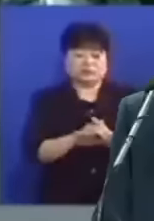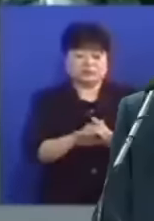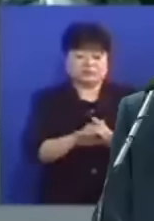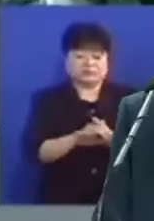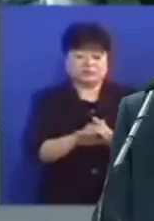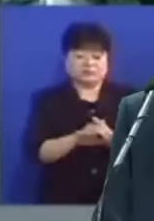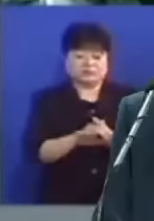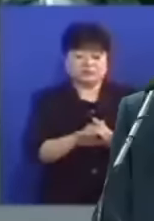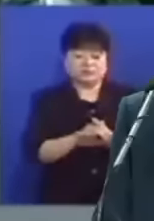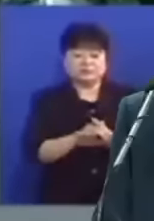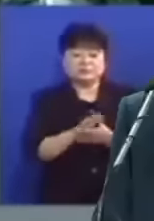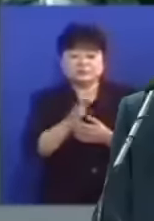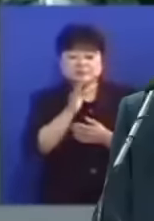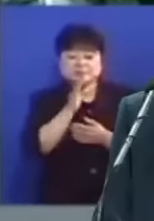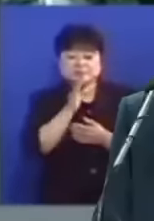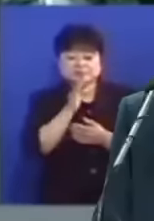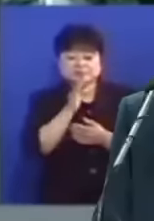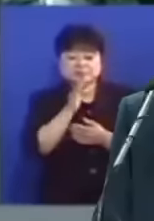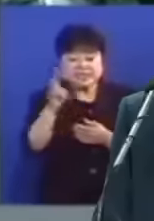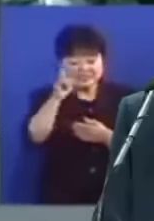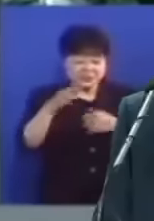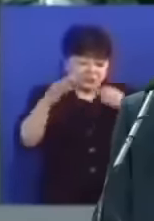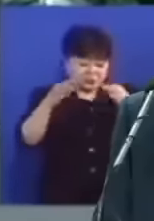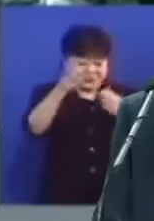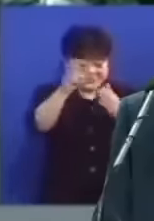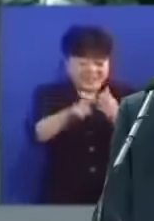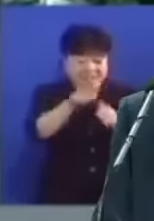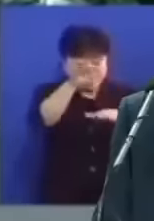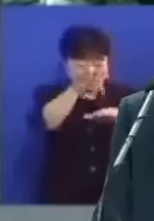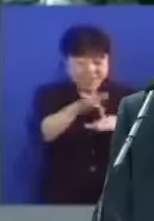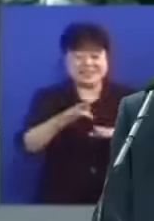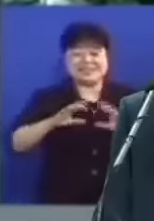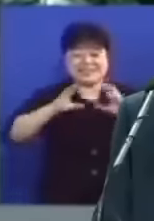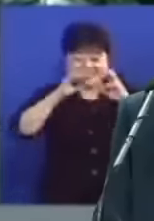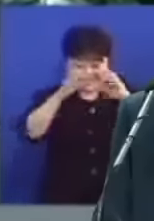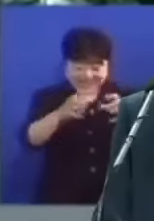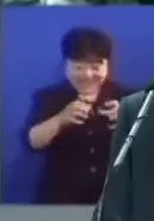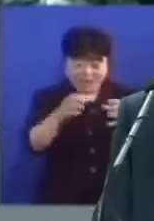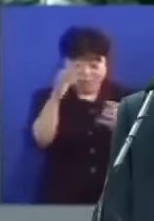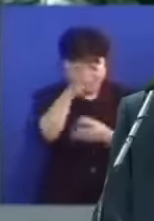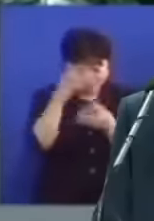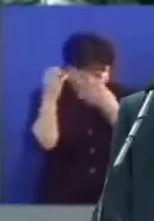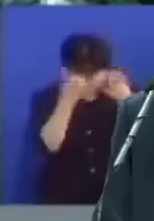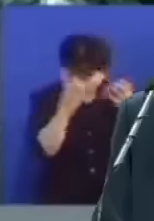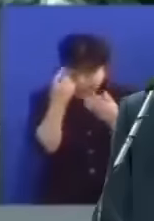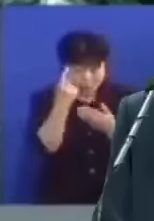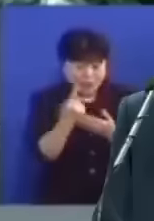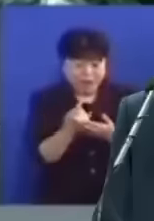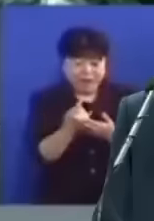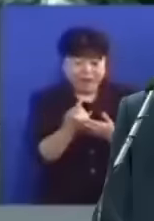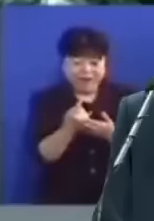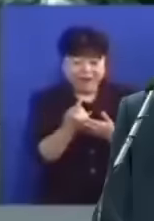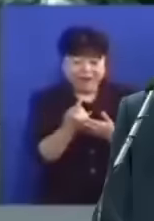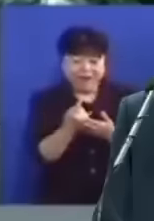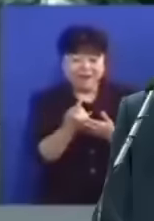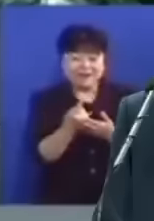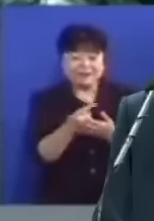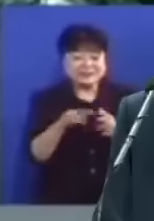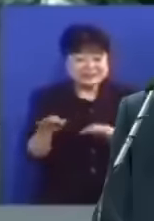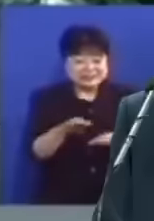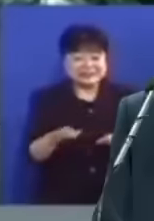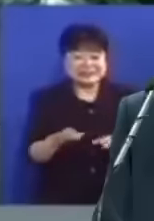위한 위력이성입니다. 우리가 찬송을 하면은 마귀의 나라에 큰 혼란이 일어나서 그들은 그